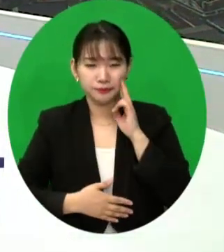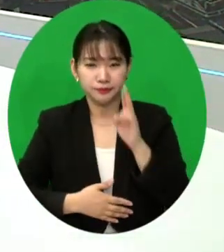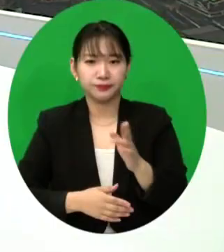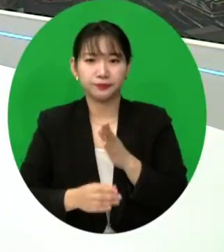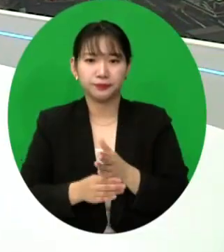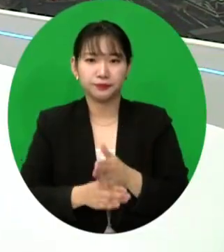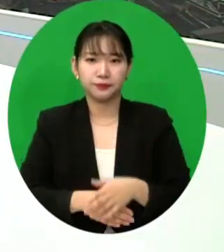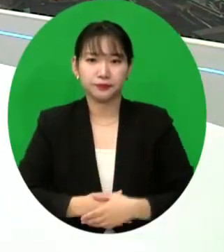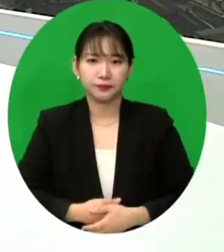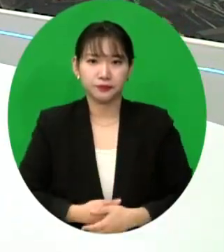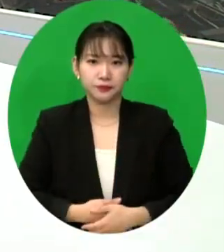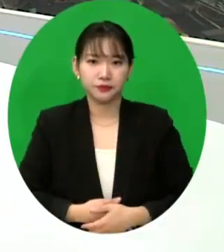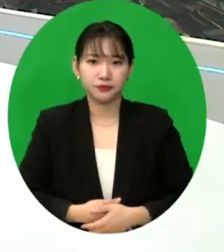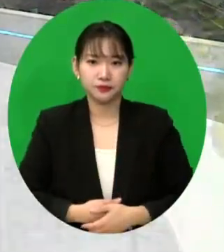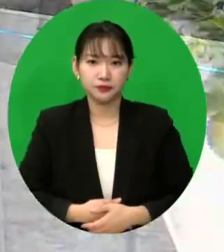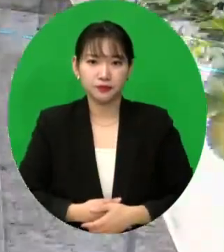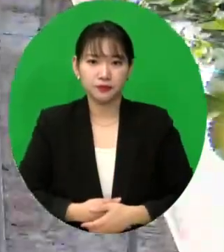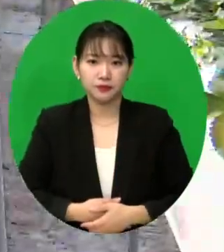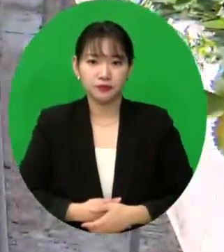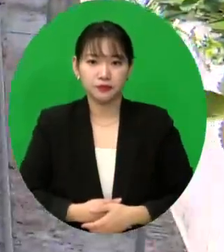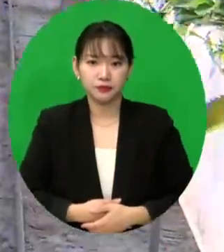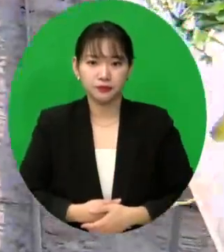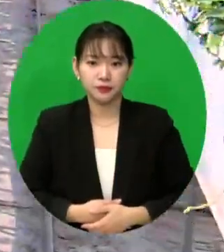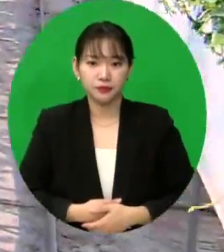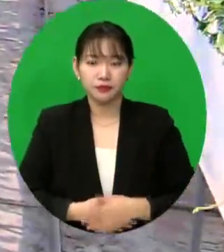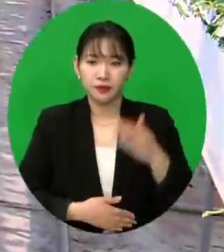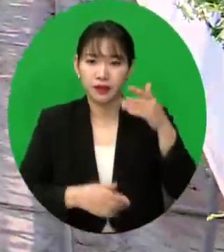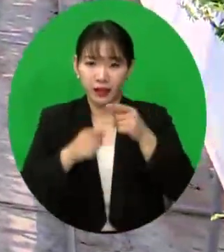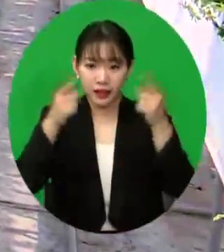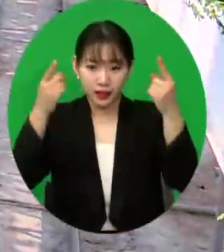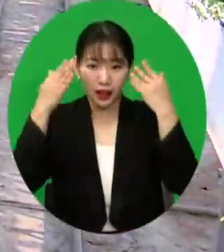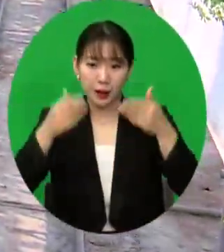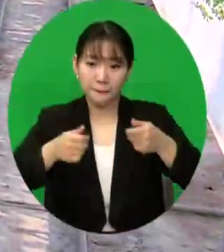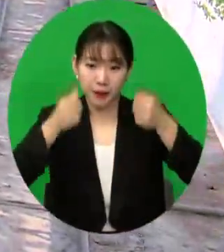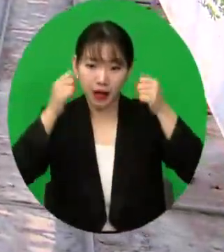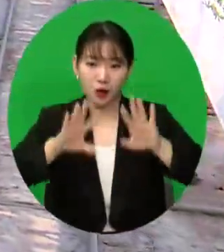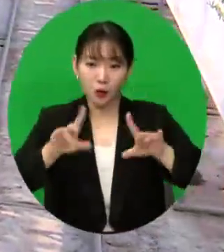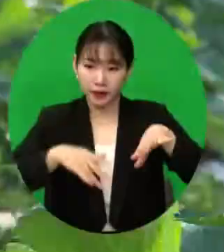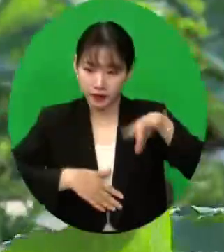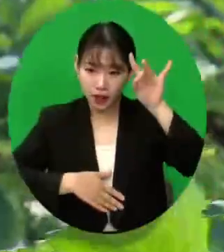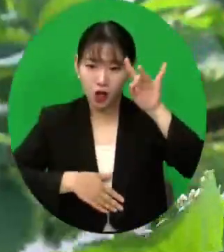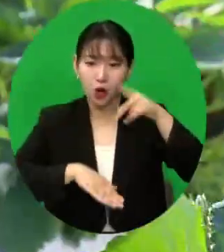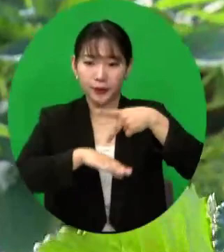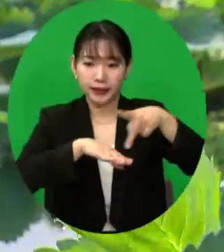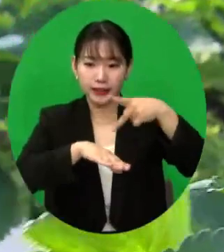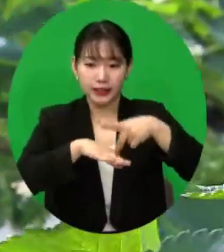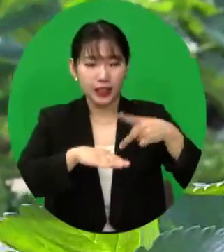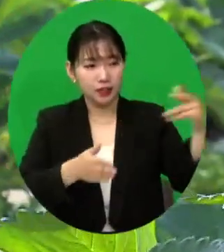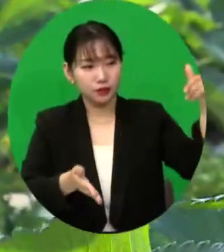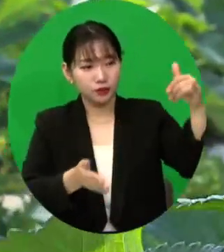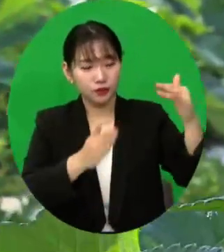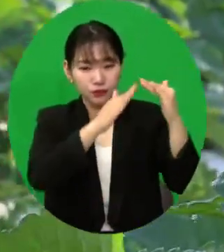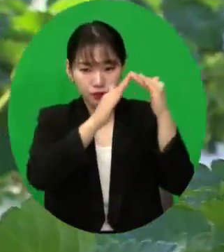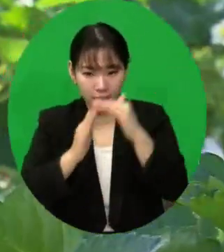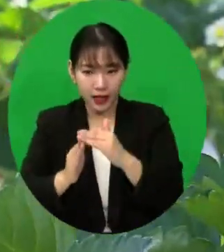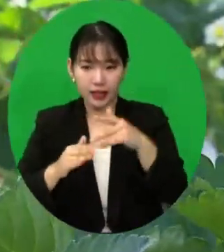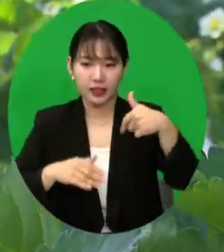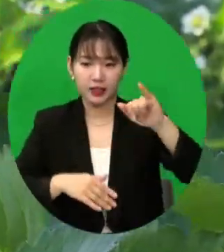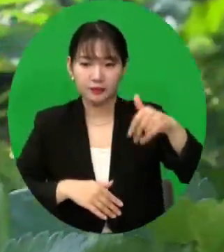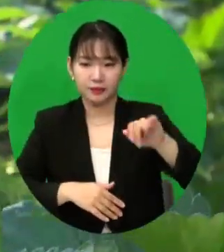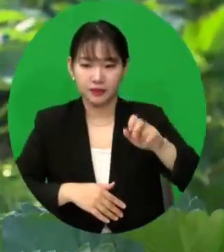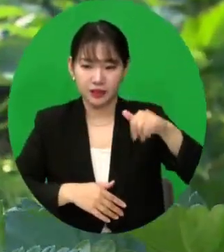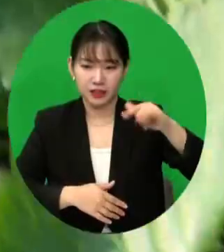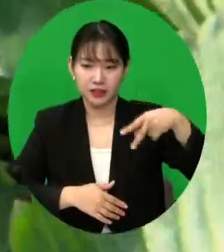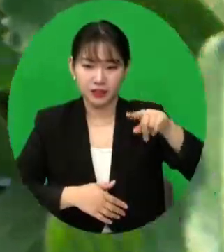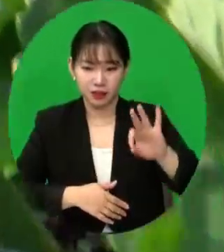있습니다. 박종호 기자입니다. 대학을 졸업한 뒤 올해 초 신안으로 내려온 김진성 씨. 기반도 경험도